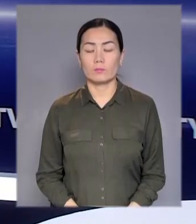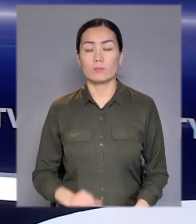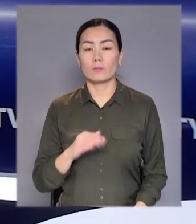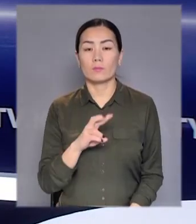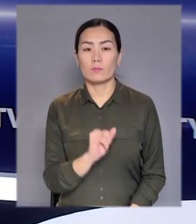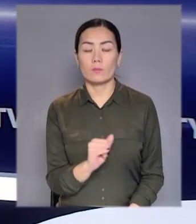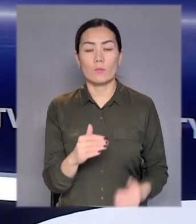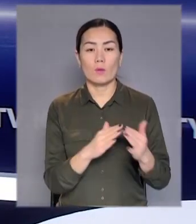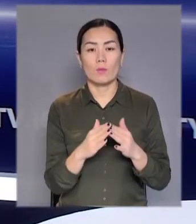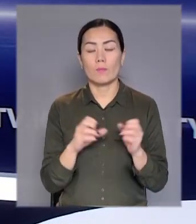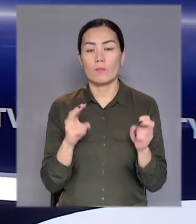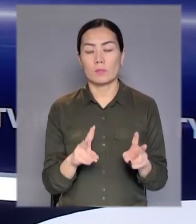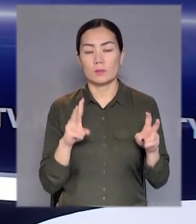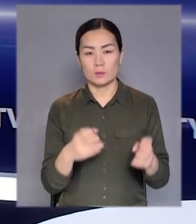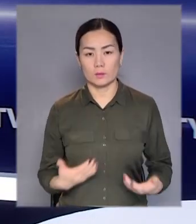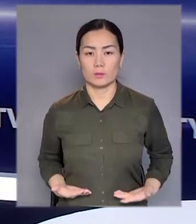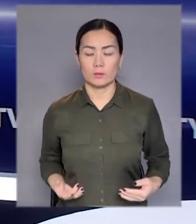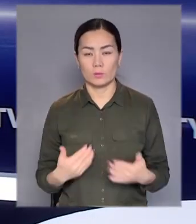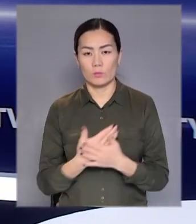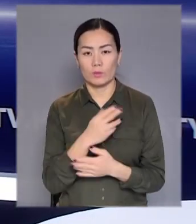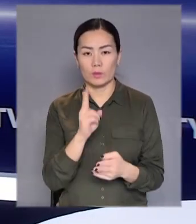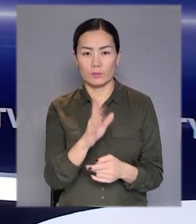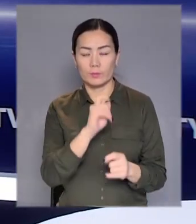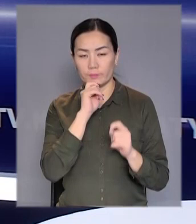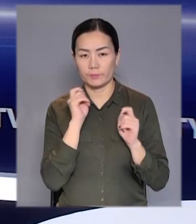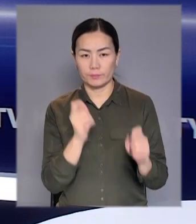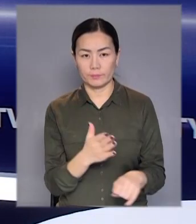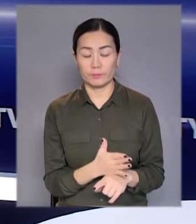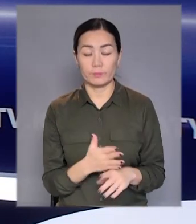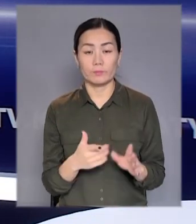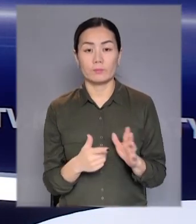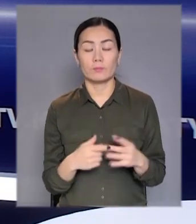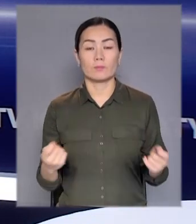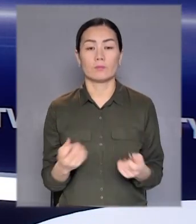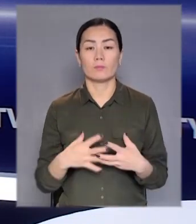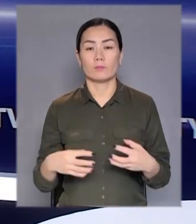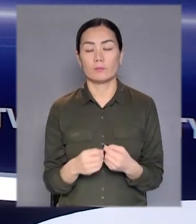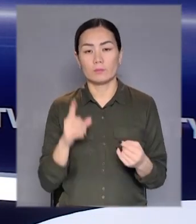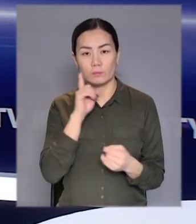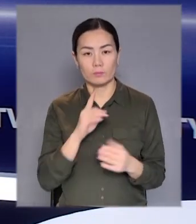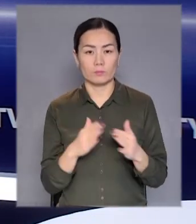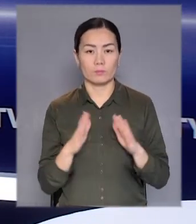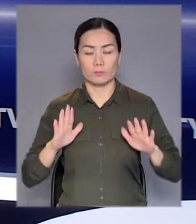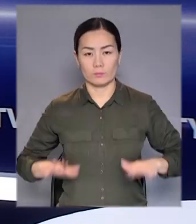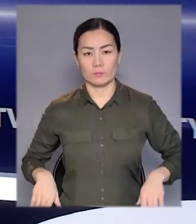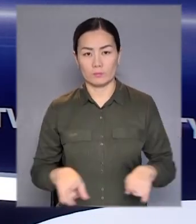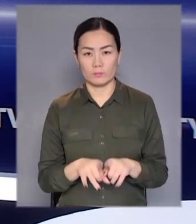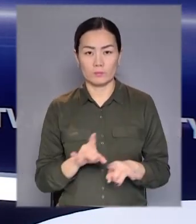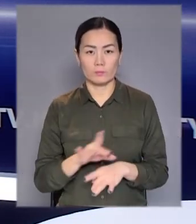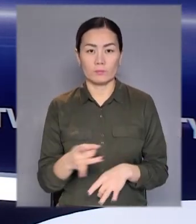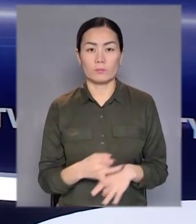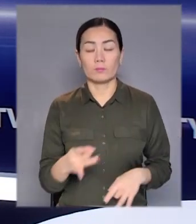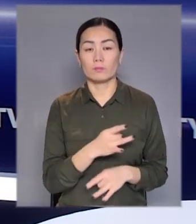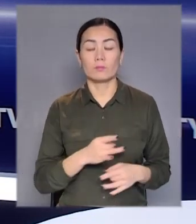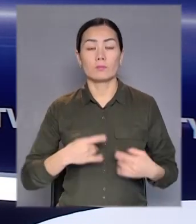В Атырау жителям дома, признанного аварийным, вручили ключи от нового жилья. Семьи празднуют новоселье в уютных светлых квартирах. Отметим, что в